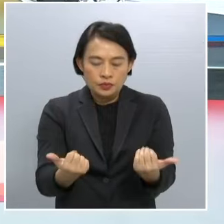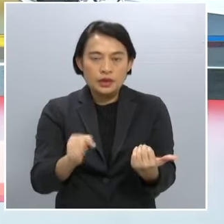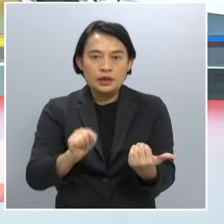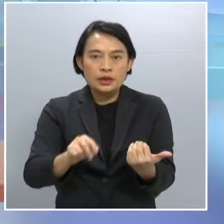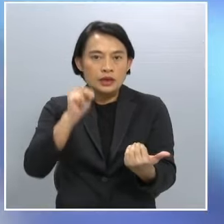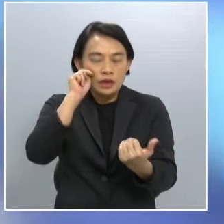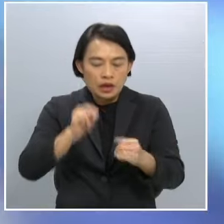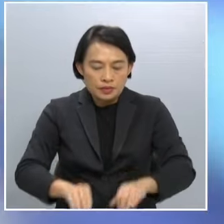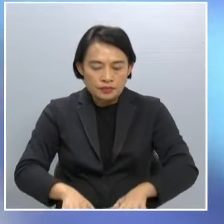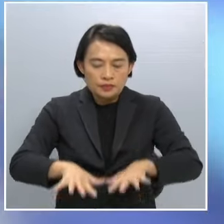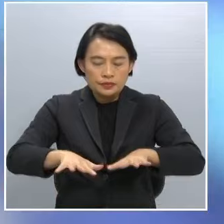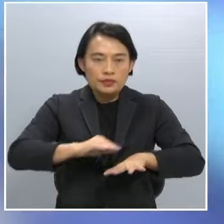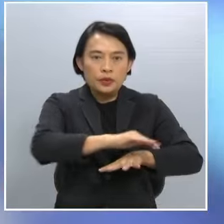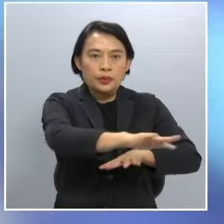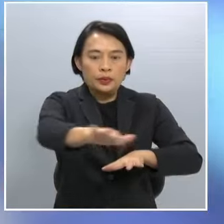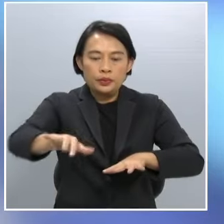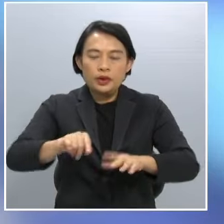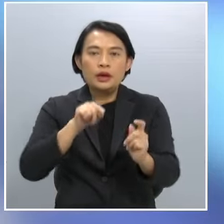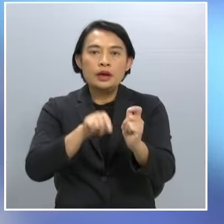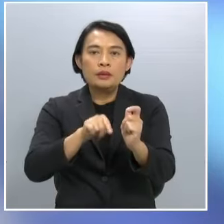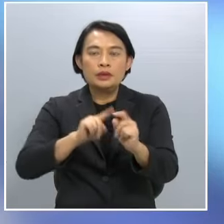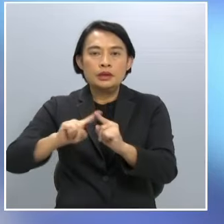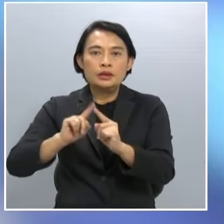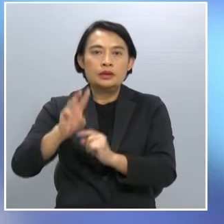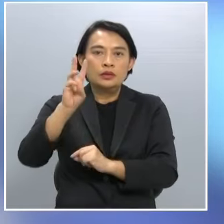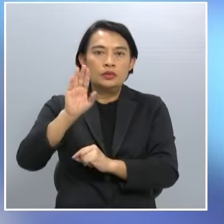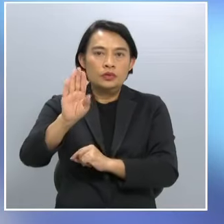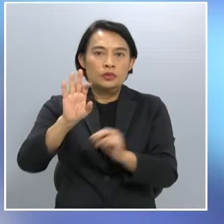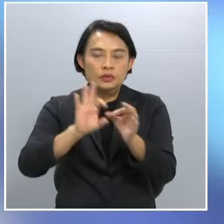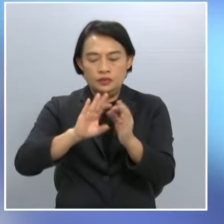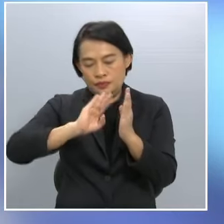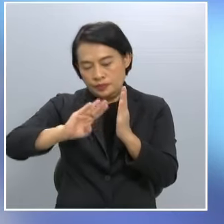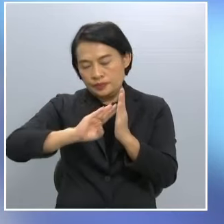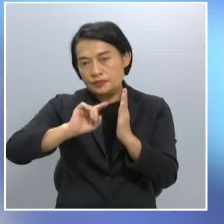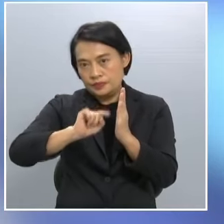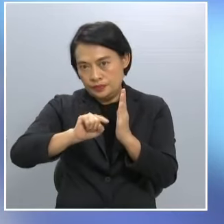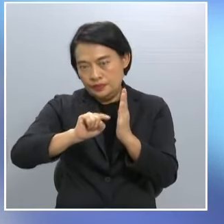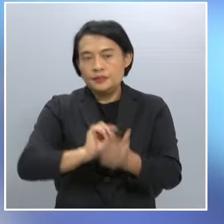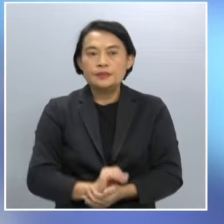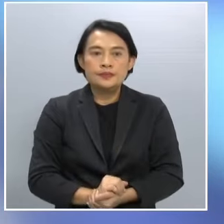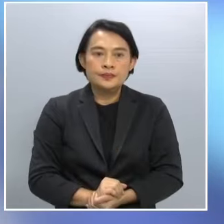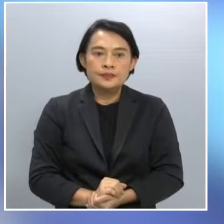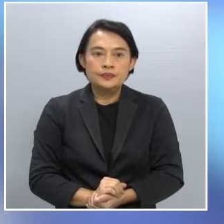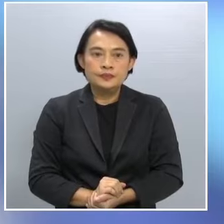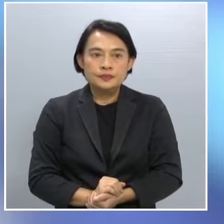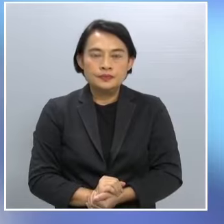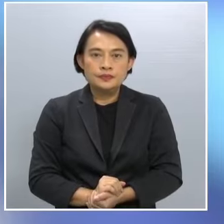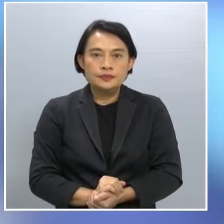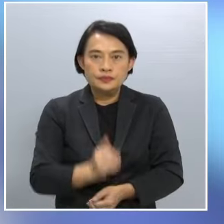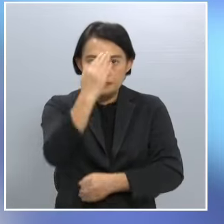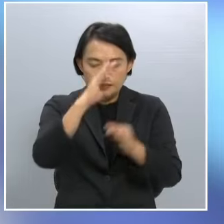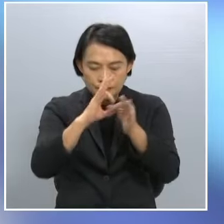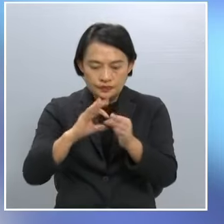ล่าสุดเนี่ยน้ำท่วมไปแล้ว6อำเภอริมน้ำโขงนะครับเนี่ยครับเรียกว่าเป็นผลต่อเนื่องนะครับจากทางเ